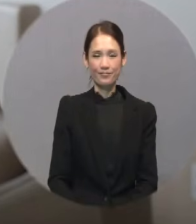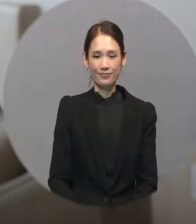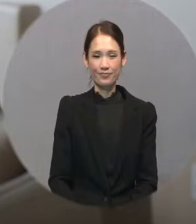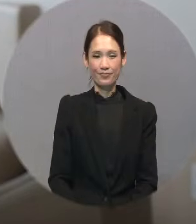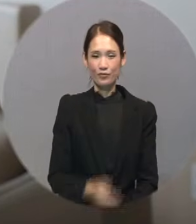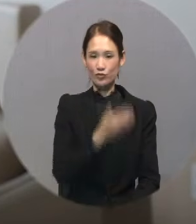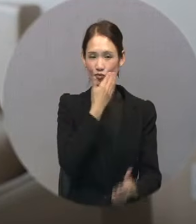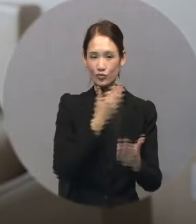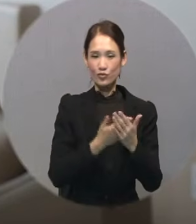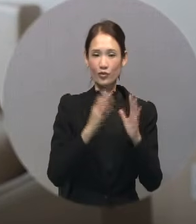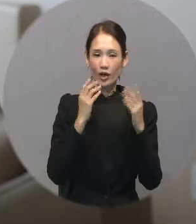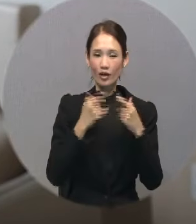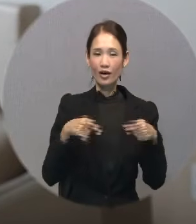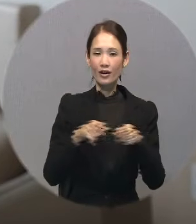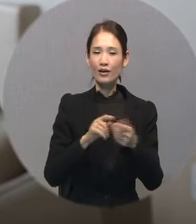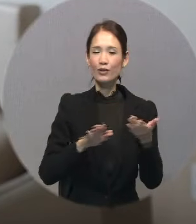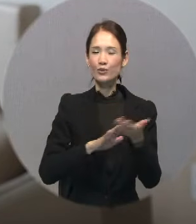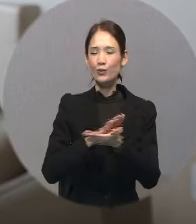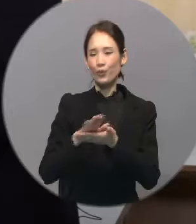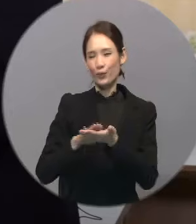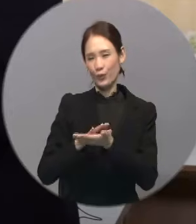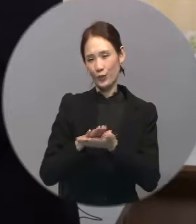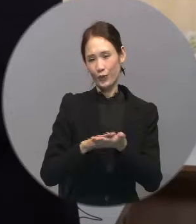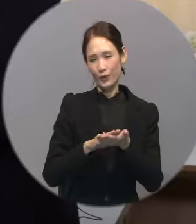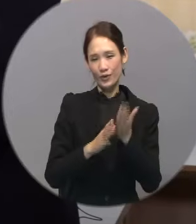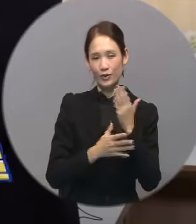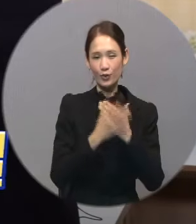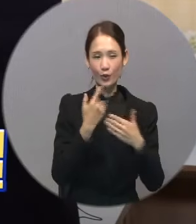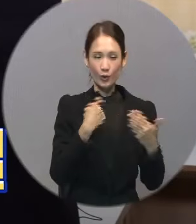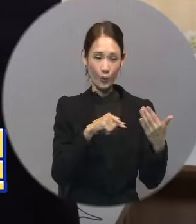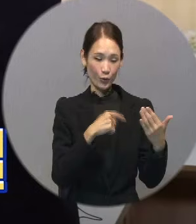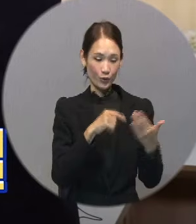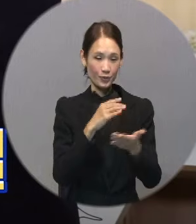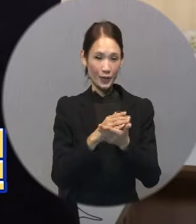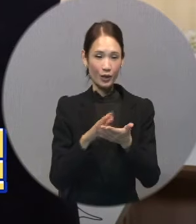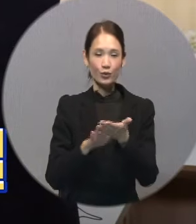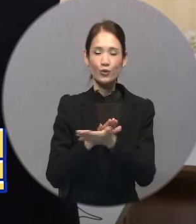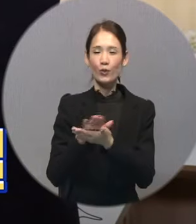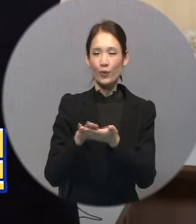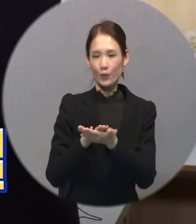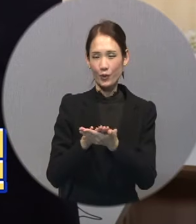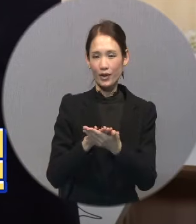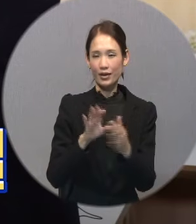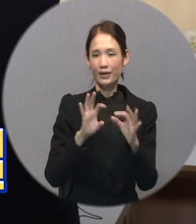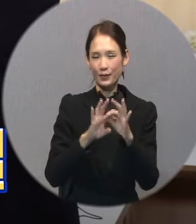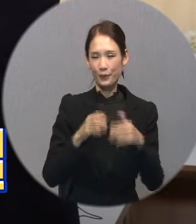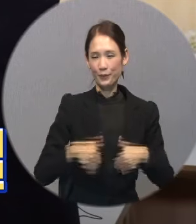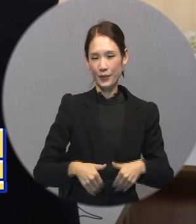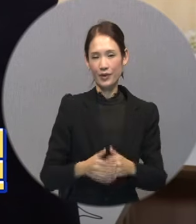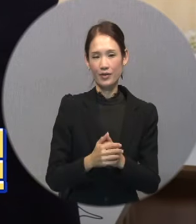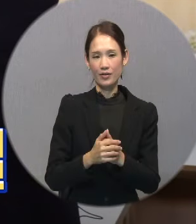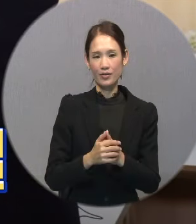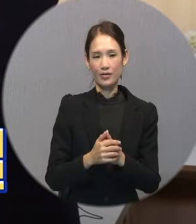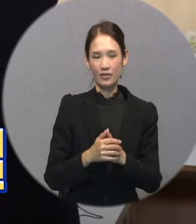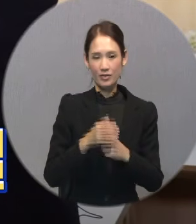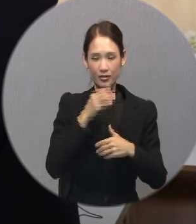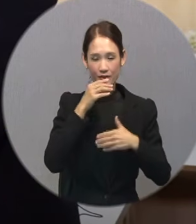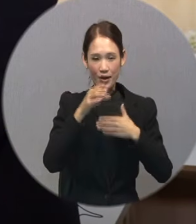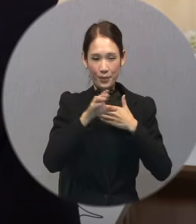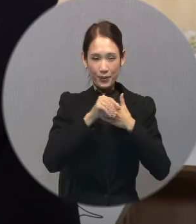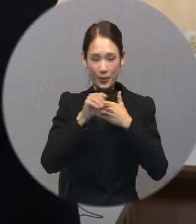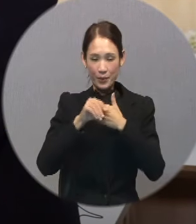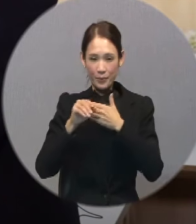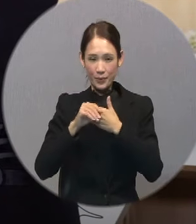거는 아이들과 함께 놀아야 된다고 생각을 해요. 통일은 교육이 아니라 놀이로 접근해야지만 아이들이 가랑비에 옷